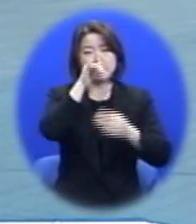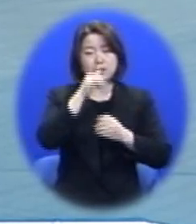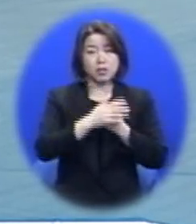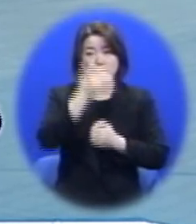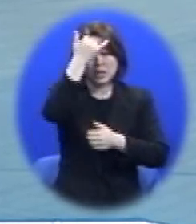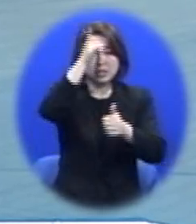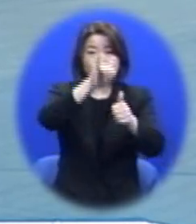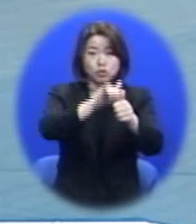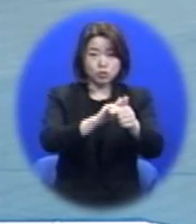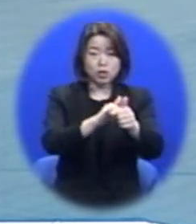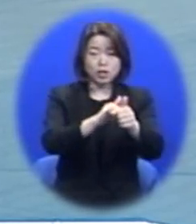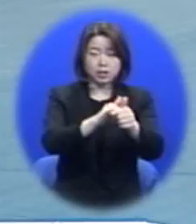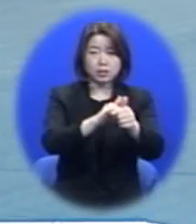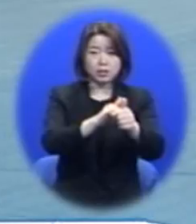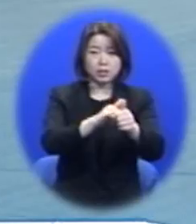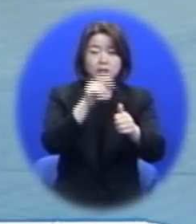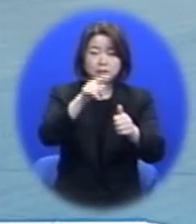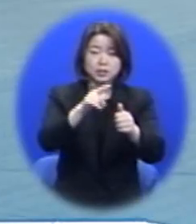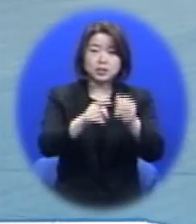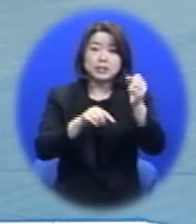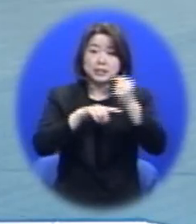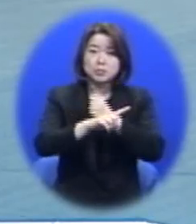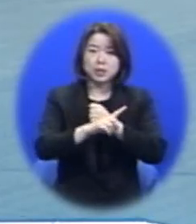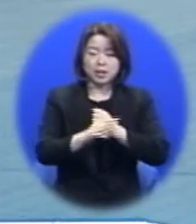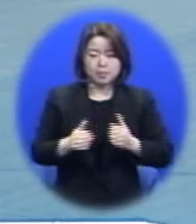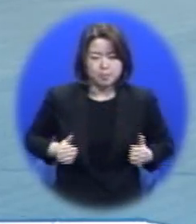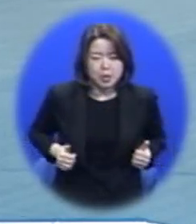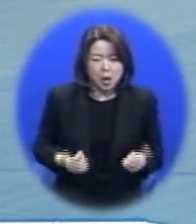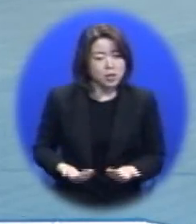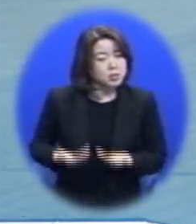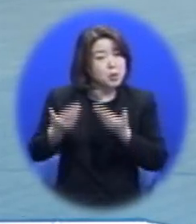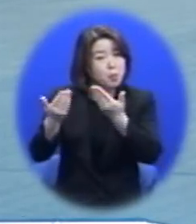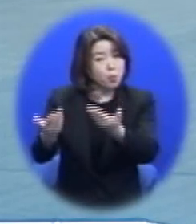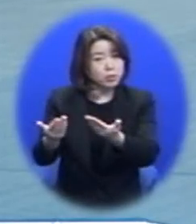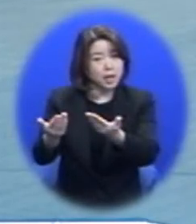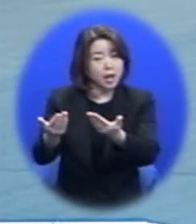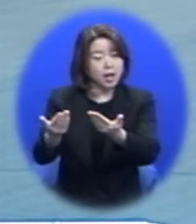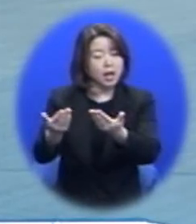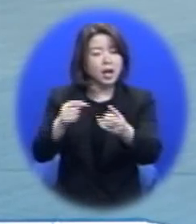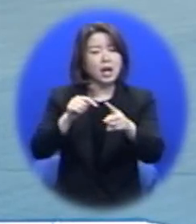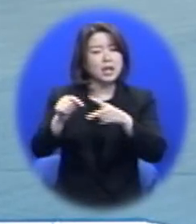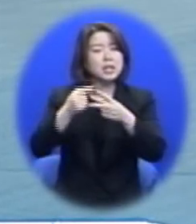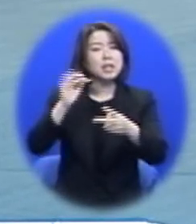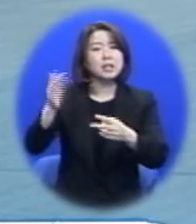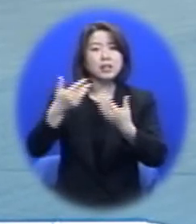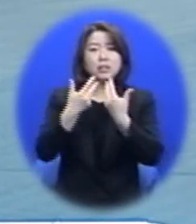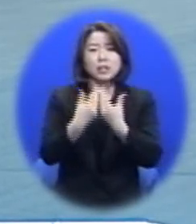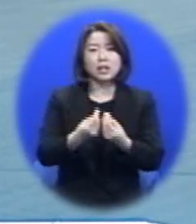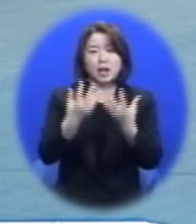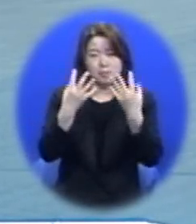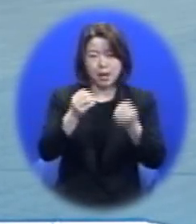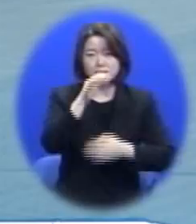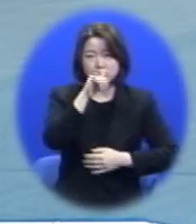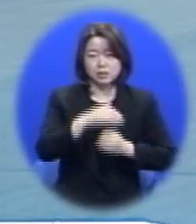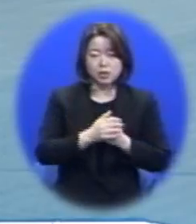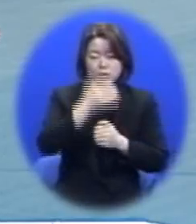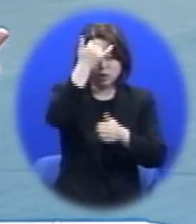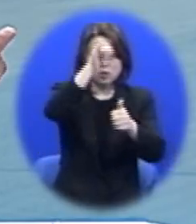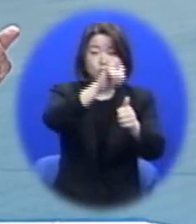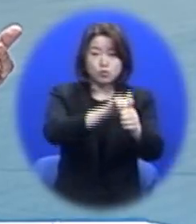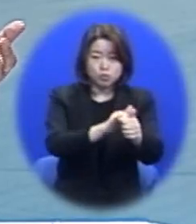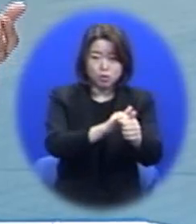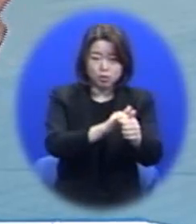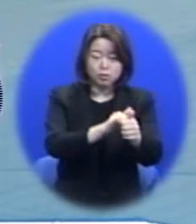의미가 열심히 봉사하라. 그렇게 해석되는 경우가 대부분입니다. 충성하라